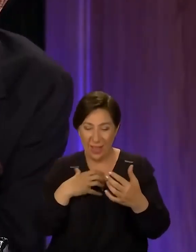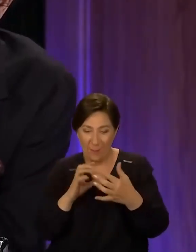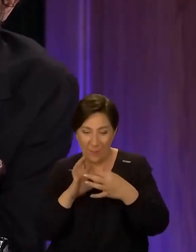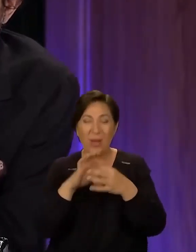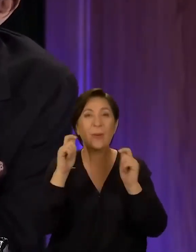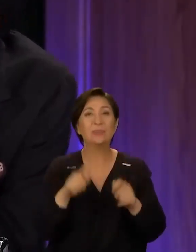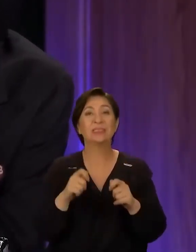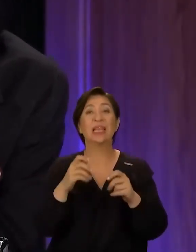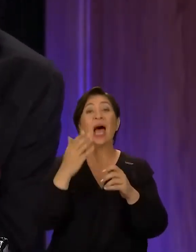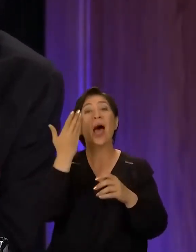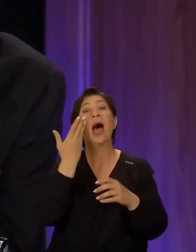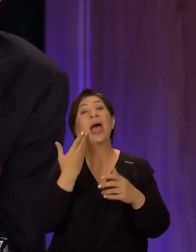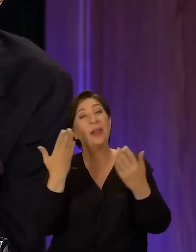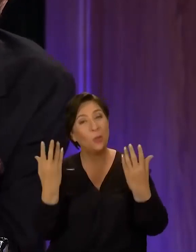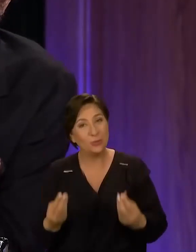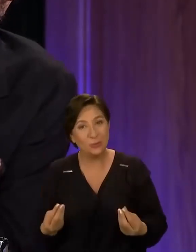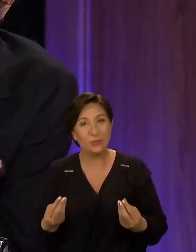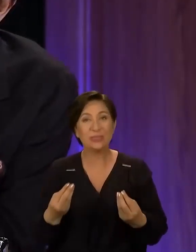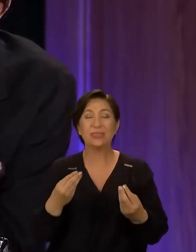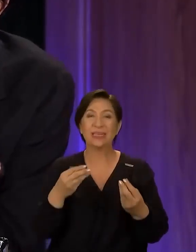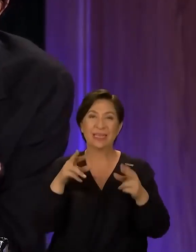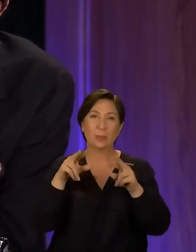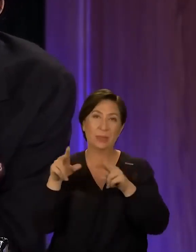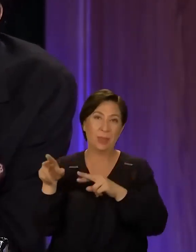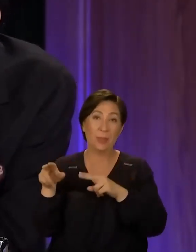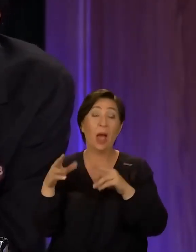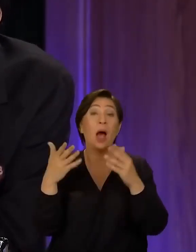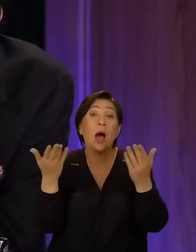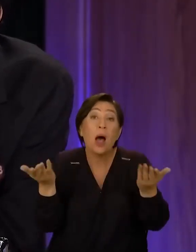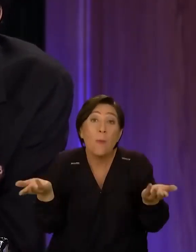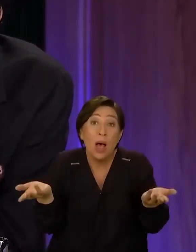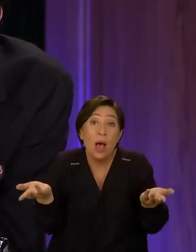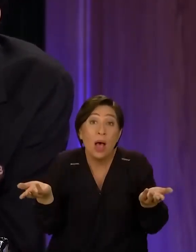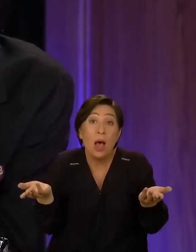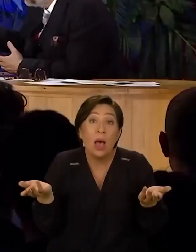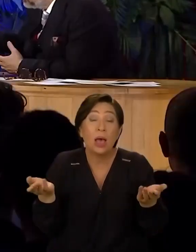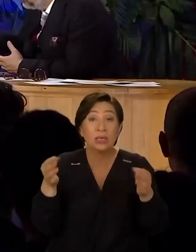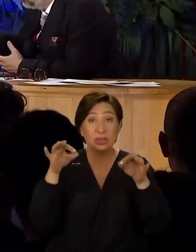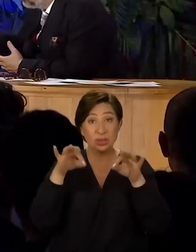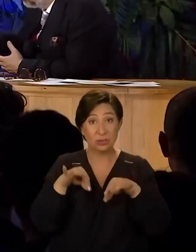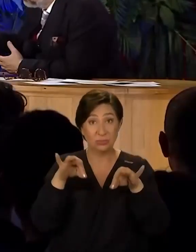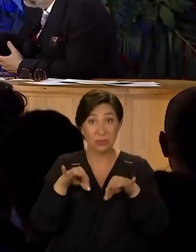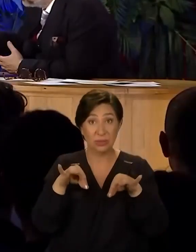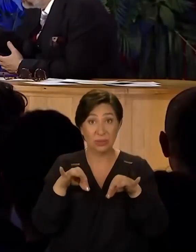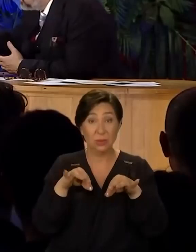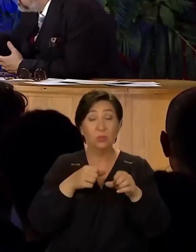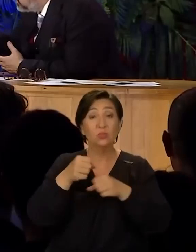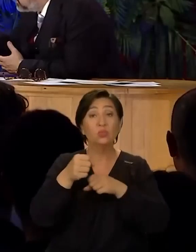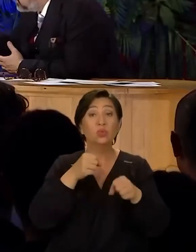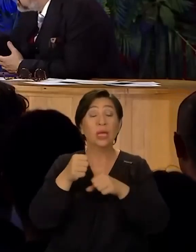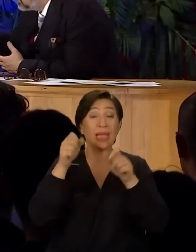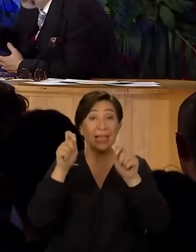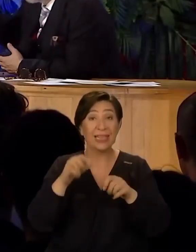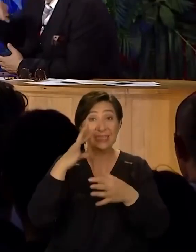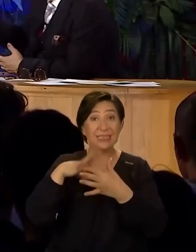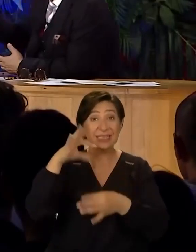özdeşleşmeler yaşansın, hayranlıklar oluşsun filan filan gibi. Fakat şimdi mücadele